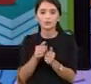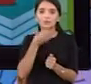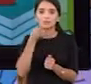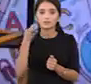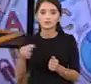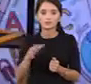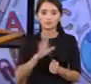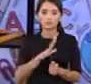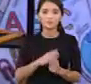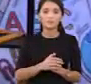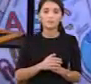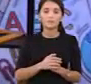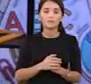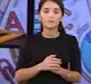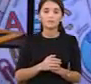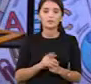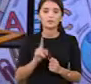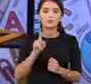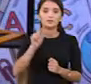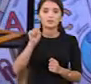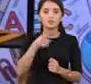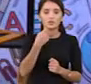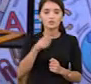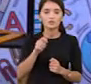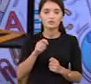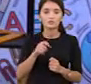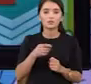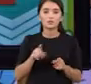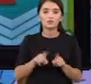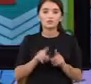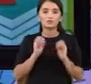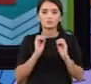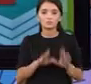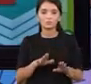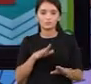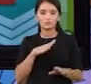turing. Xon nega jang qilishdan voz kechdi?